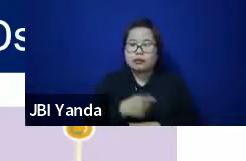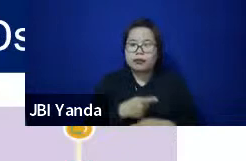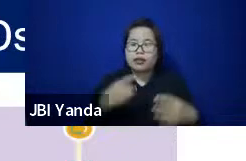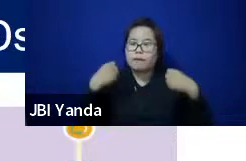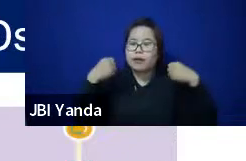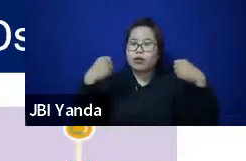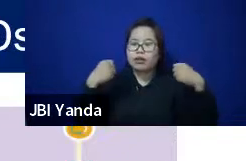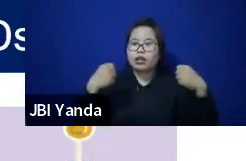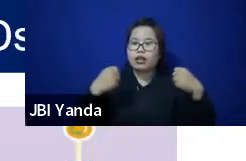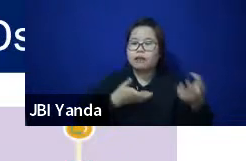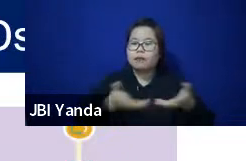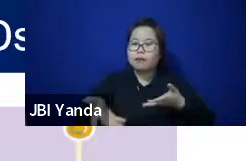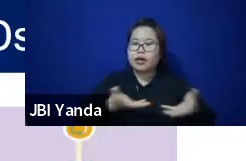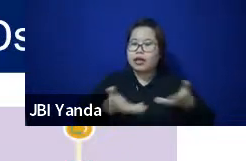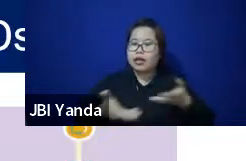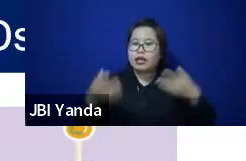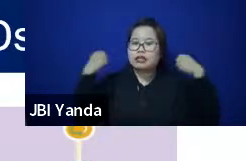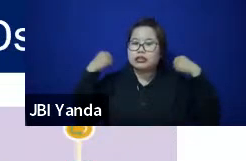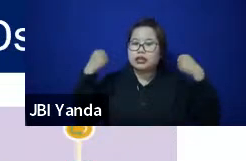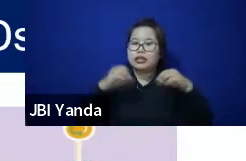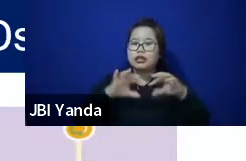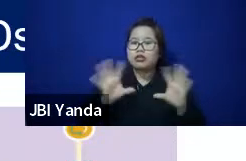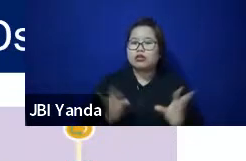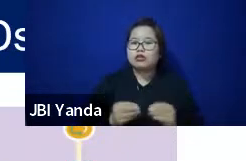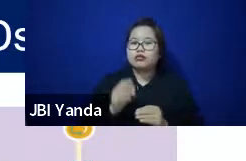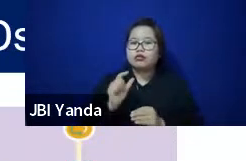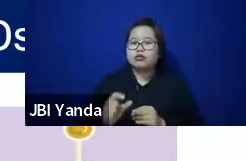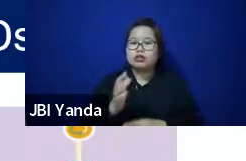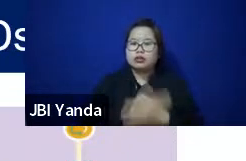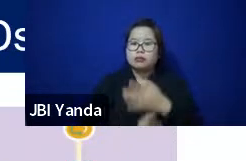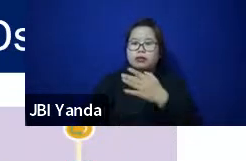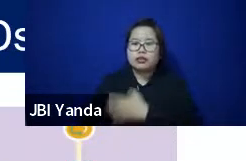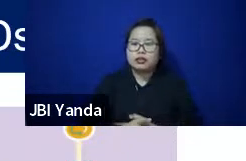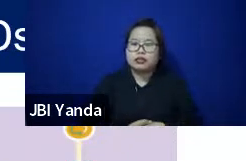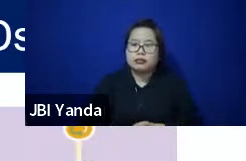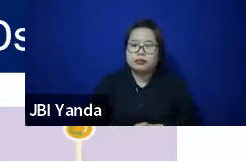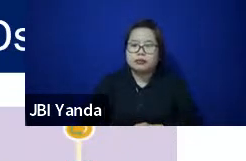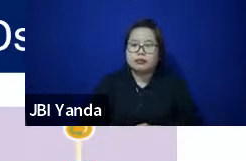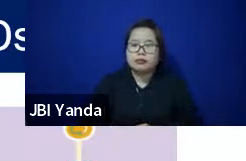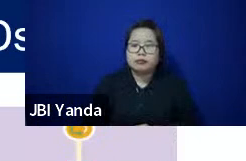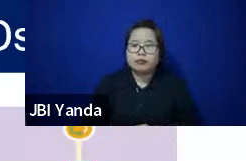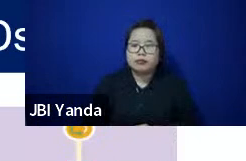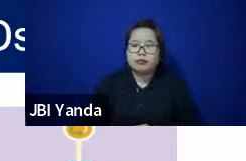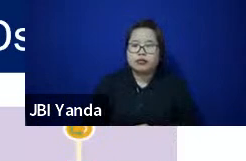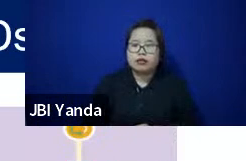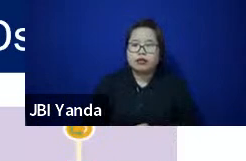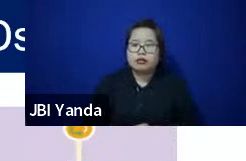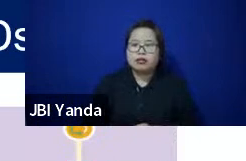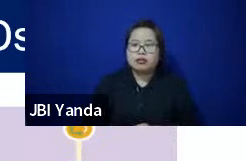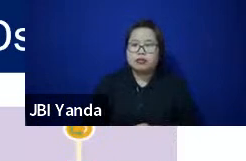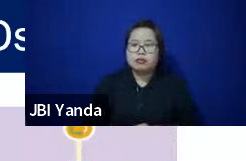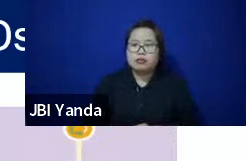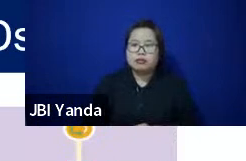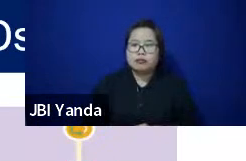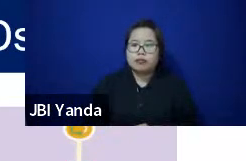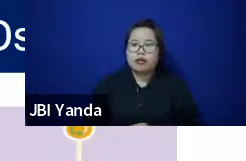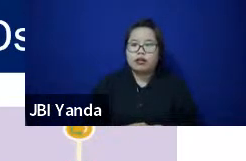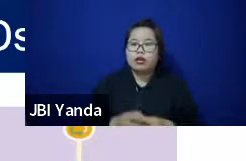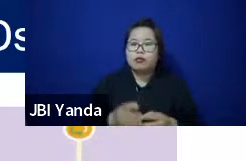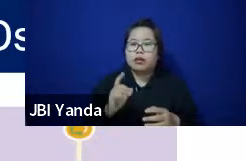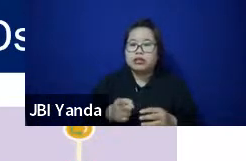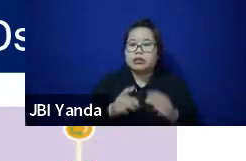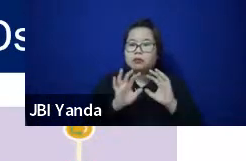penguatan layanan kesehatan yang inklusif bagi penyandang disabilitas. Tentu saja banyak